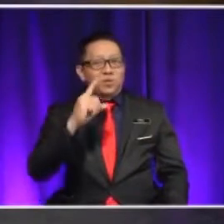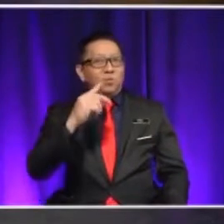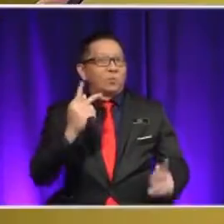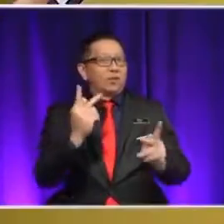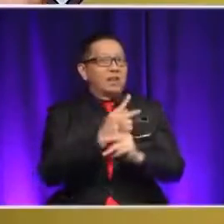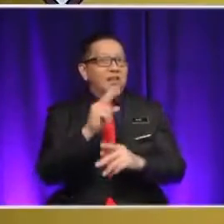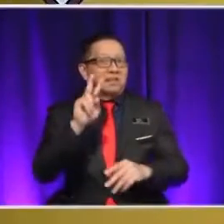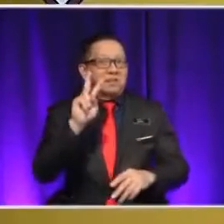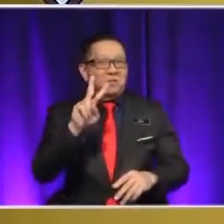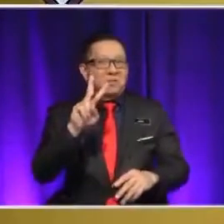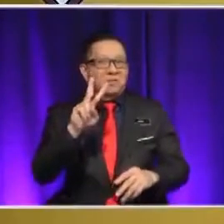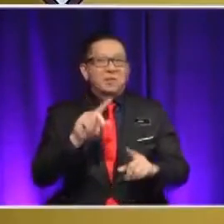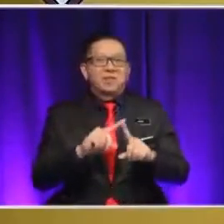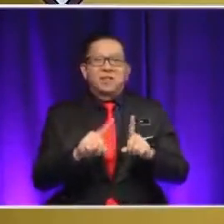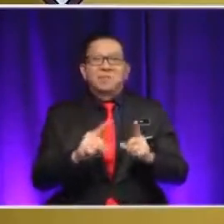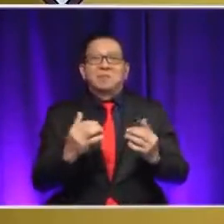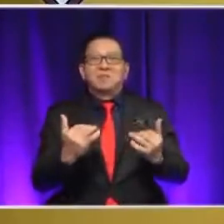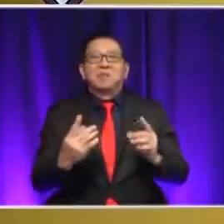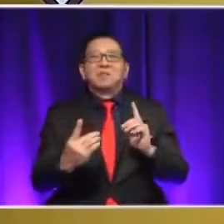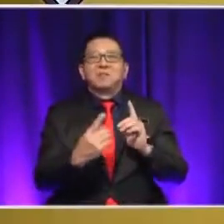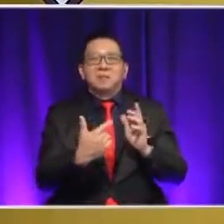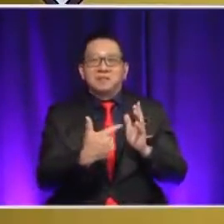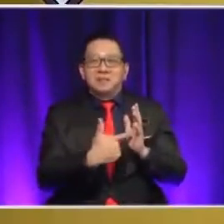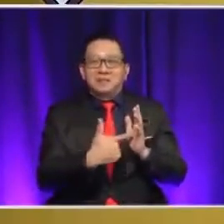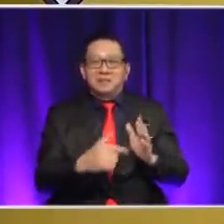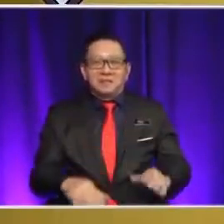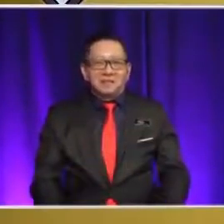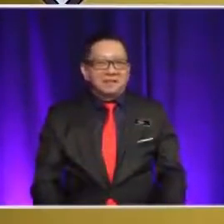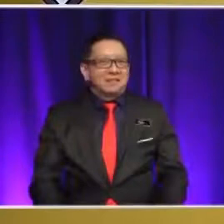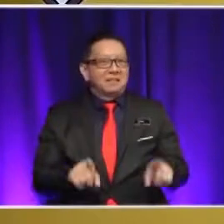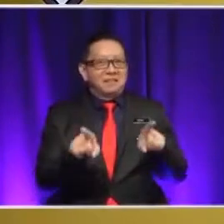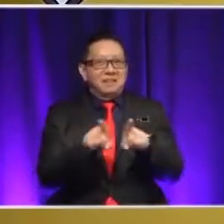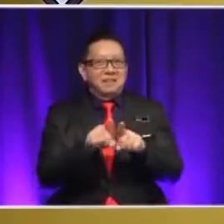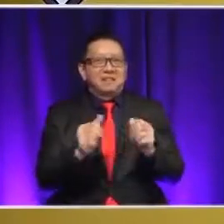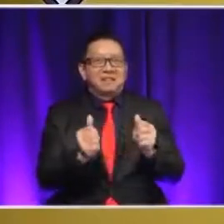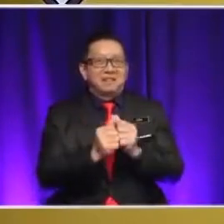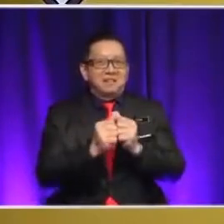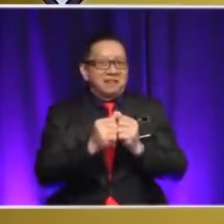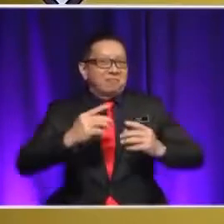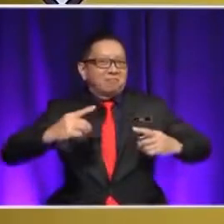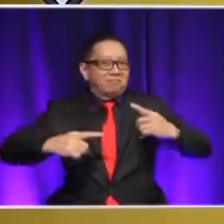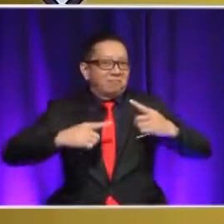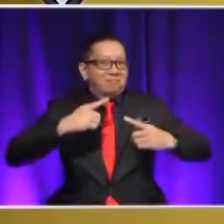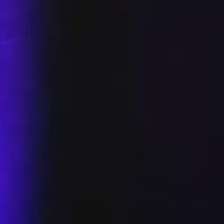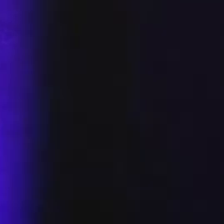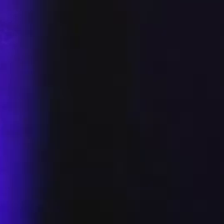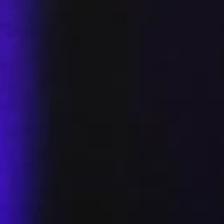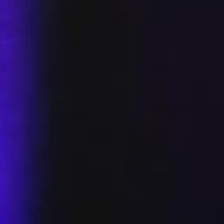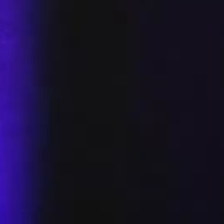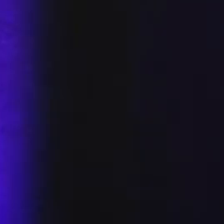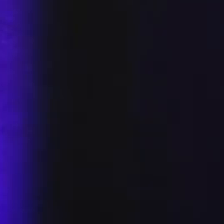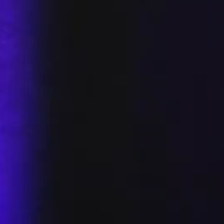kita udah lama juga bersama dengan seorang juru bahasa isyarat yaitu